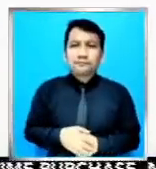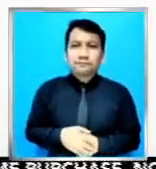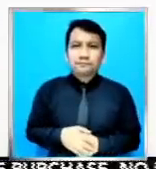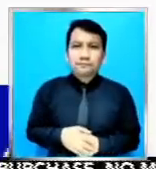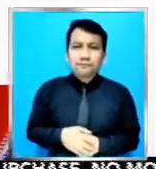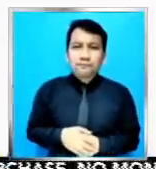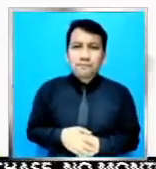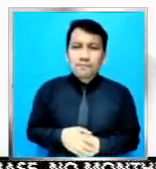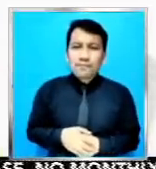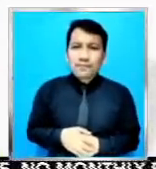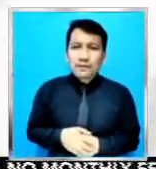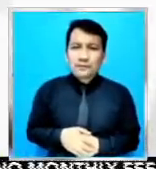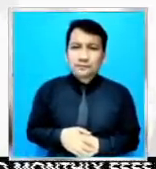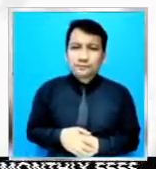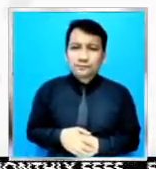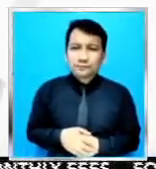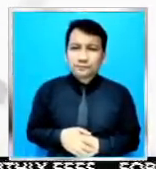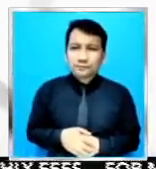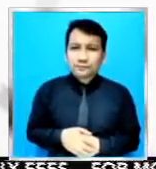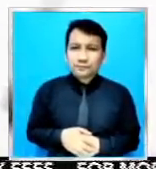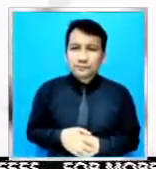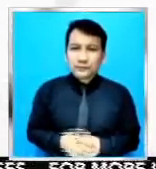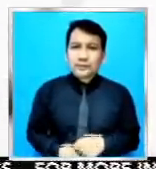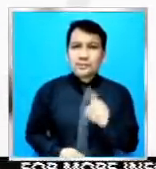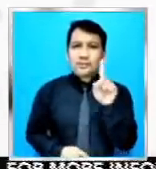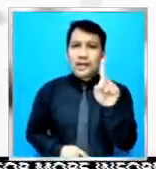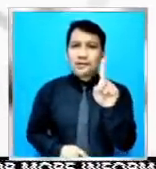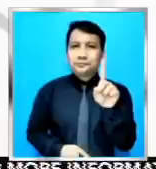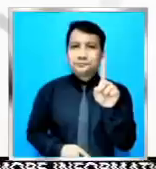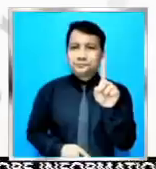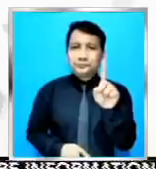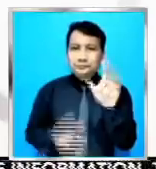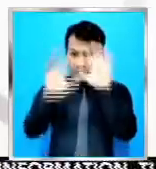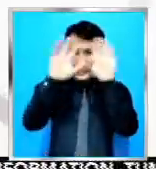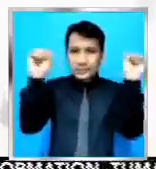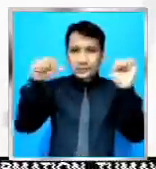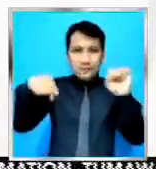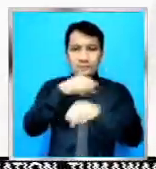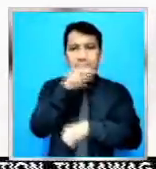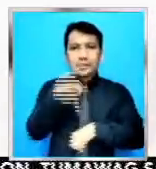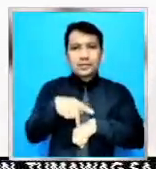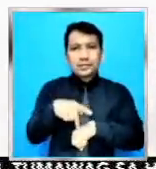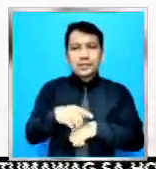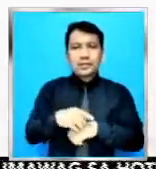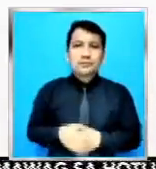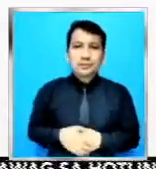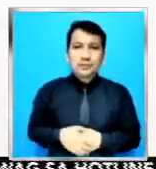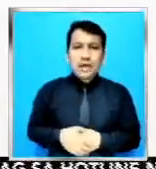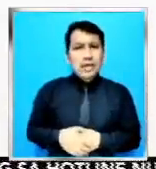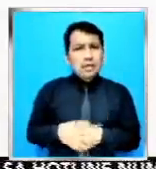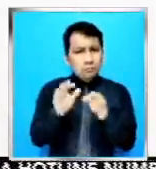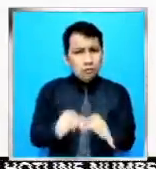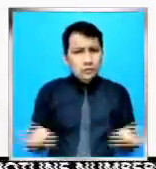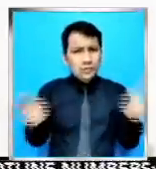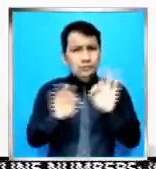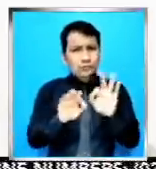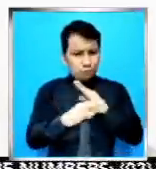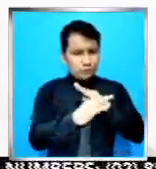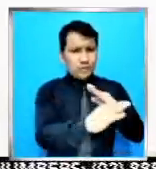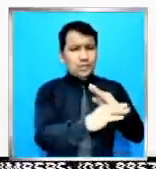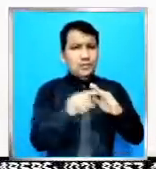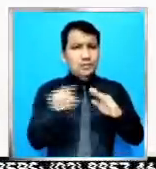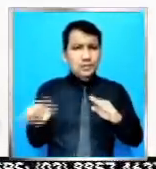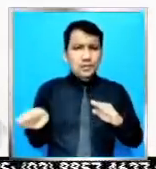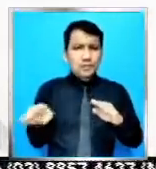Iisa lang po ang Pangulo ng ating bansa. Dapat protektahan natin ang seguridad